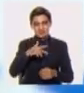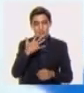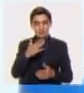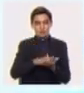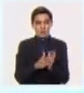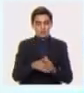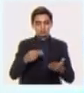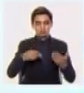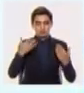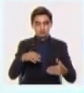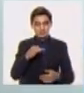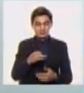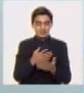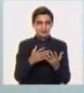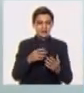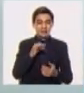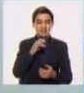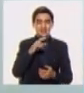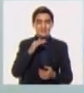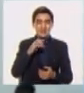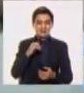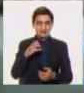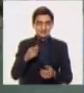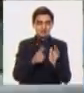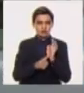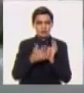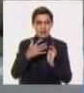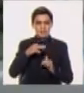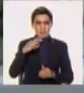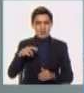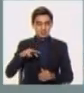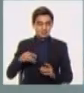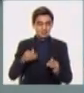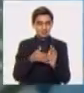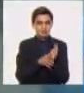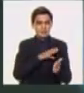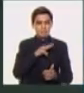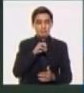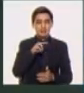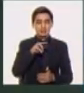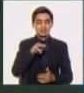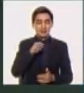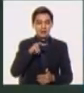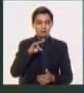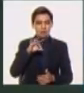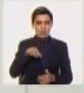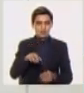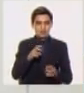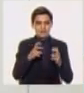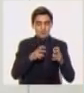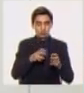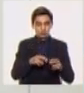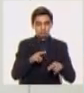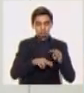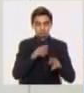жасап үлгерген. Мәселен, салынған инвестиция көлемі 65 миллиард тенгені құрайтын метанол зауытының құрылысына. Сонда